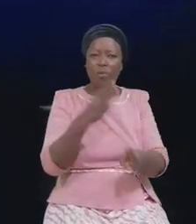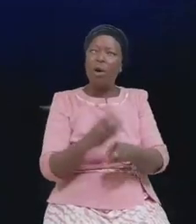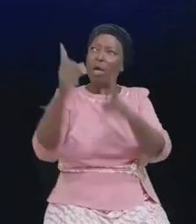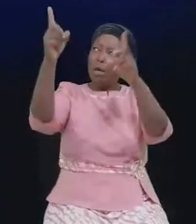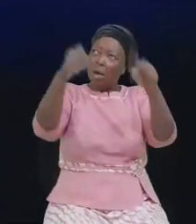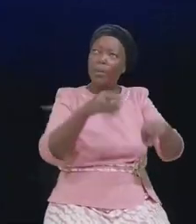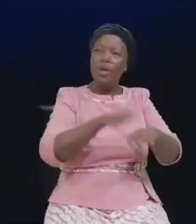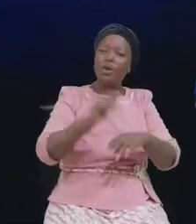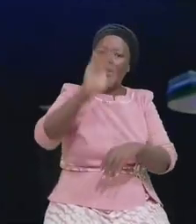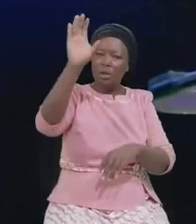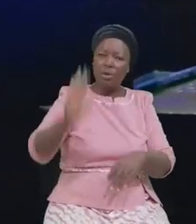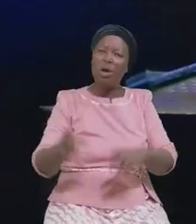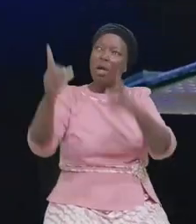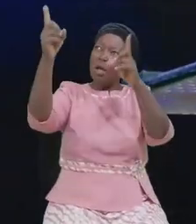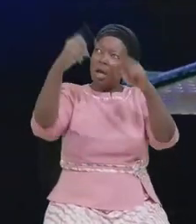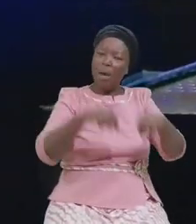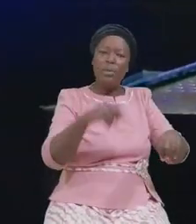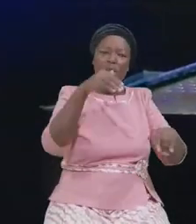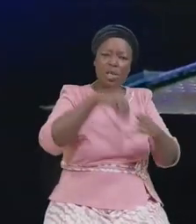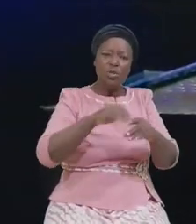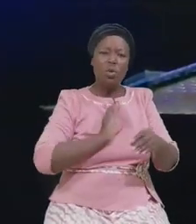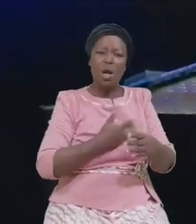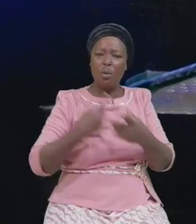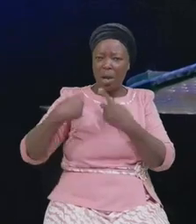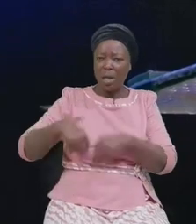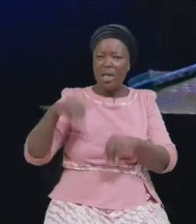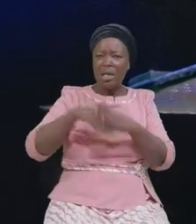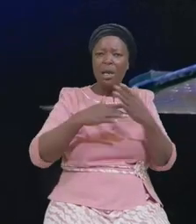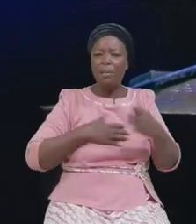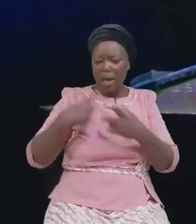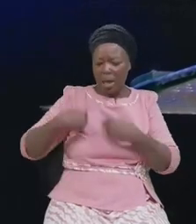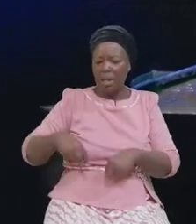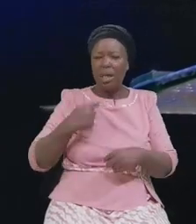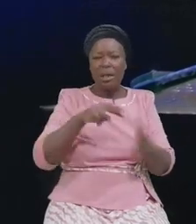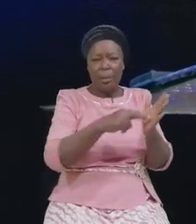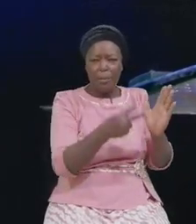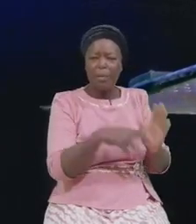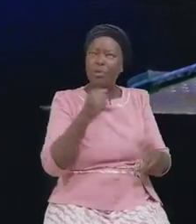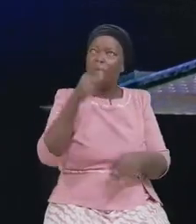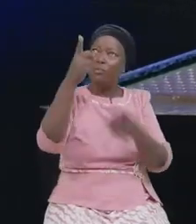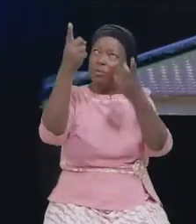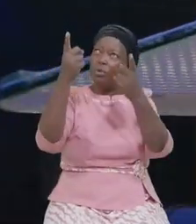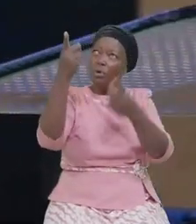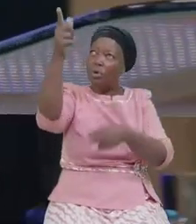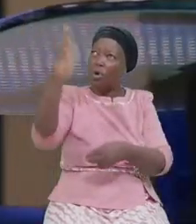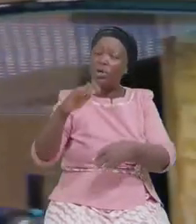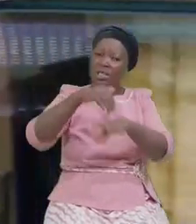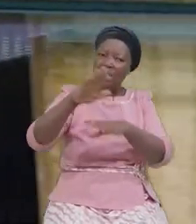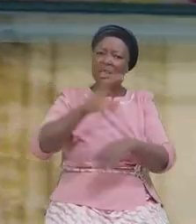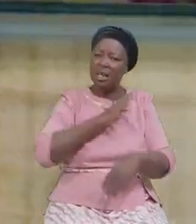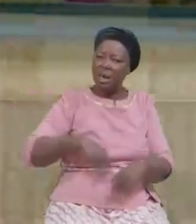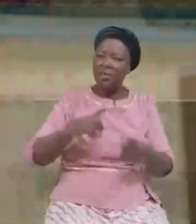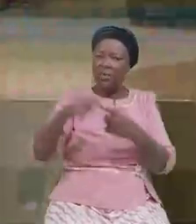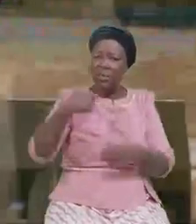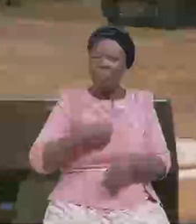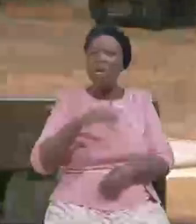croix, venant dans nos cœurs, dans mon cœur, l'objectif de cette venue de Christ, l'objectif de Dieu envoyant Christ, en